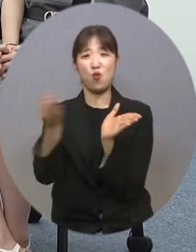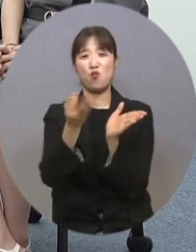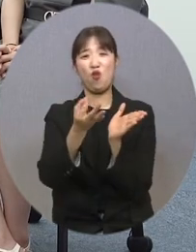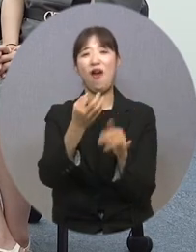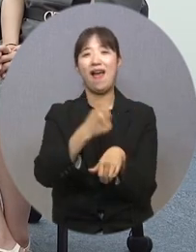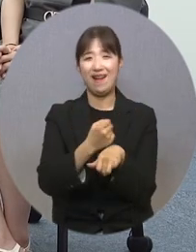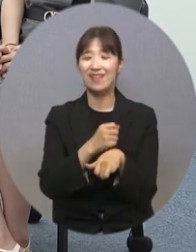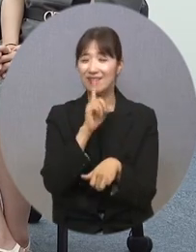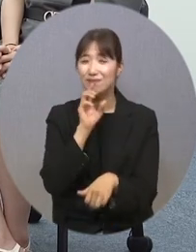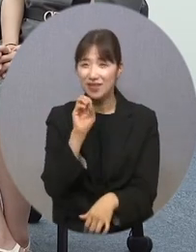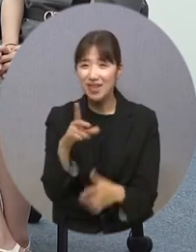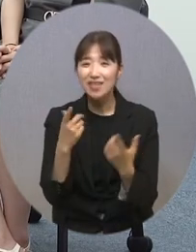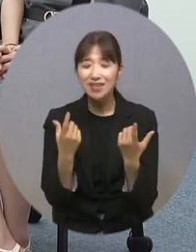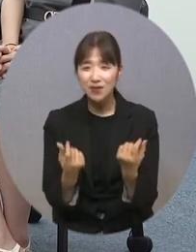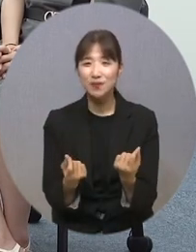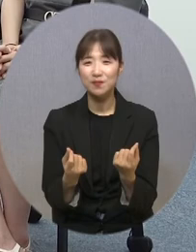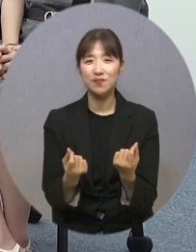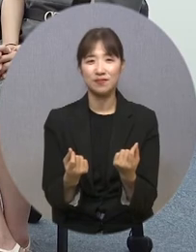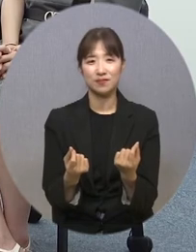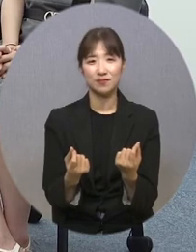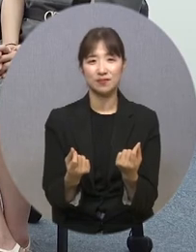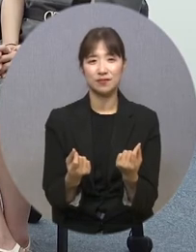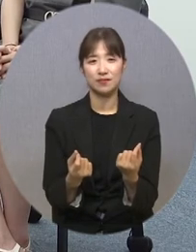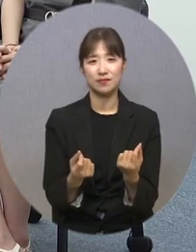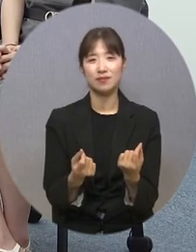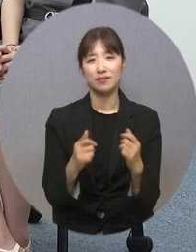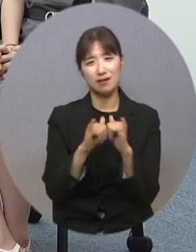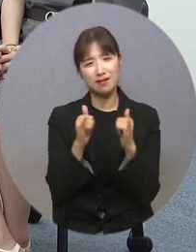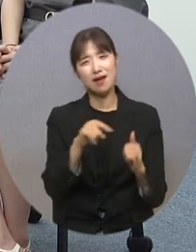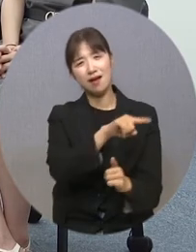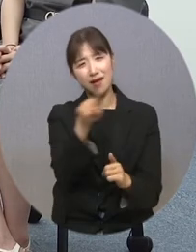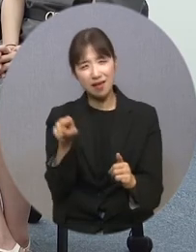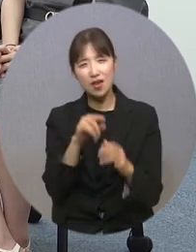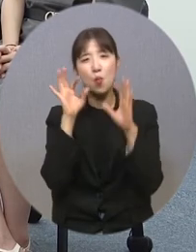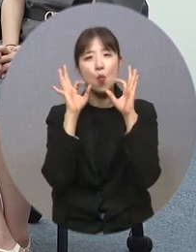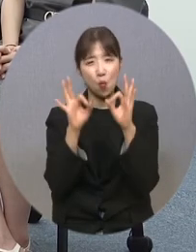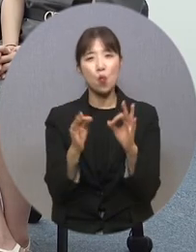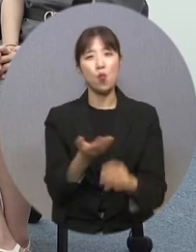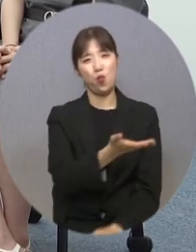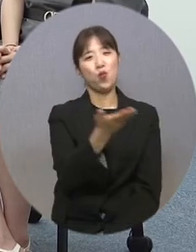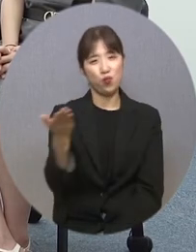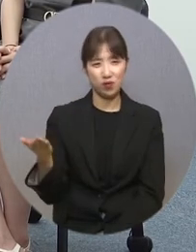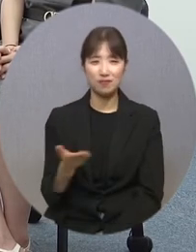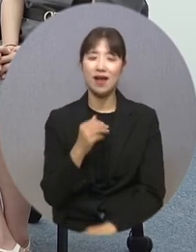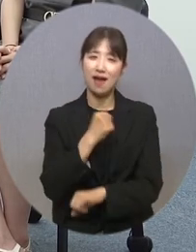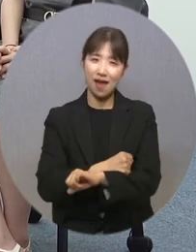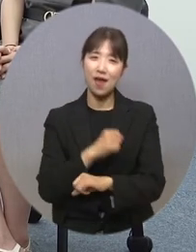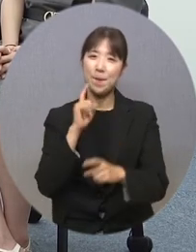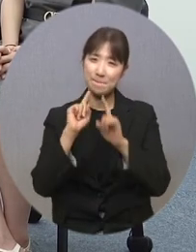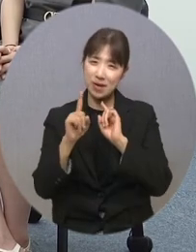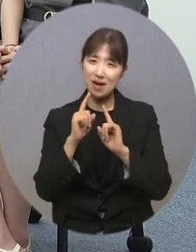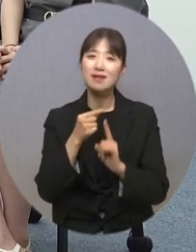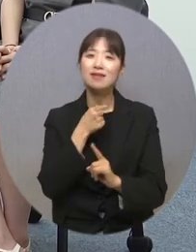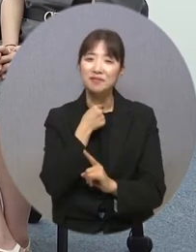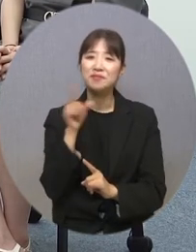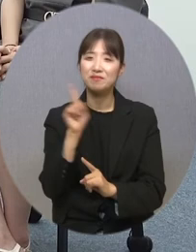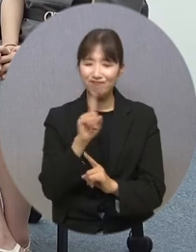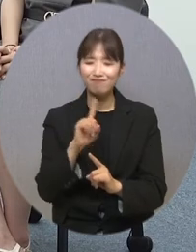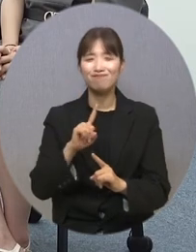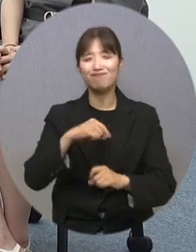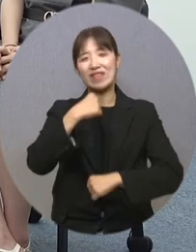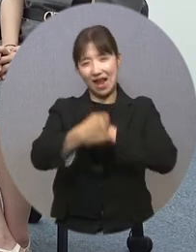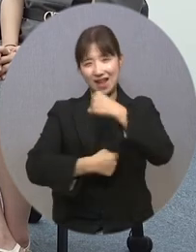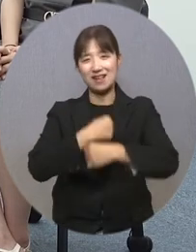드렸는데 뭐 아무래도 이 불특정 다수의 이 시청 하시는 분들께 하고 싶은 말 다 어떤 거든 좋습니다